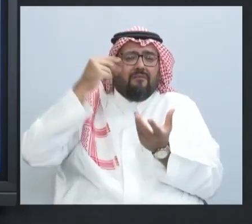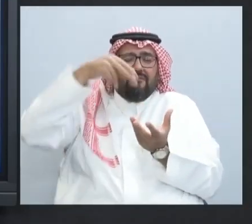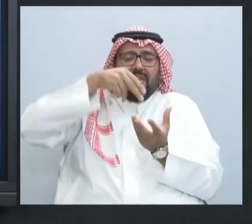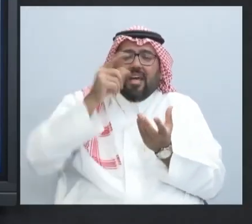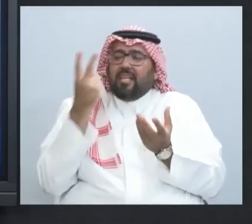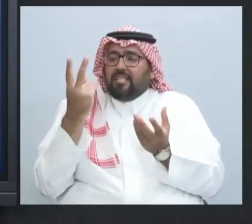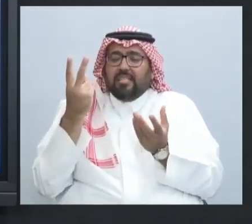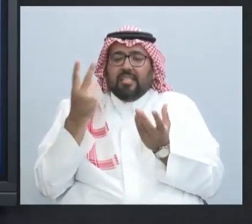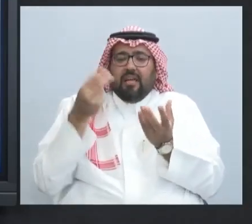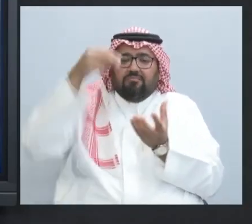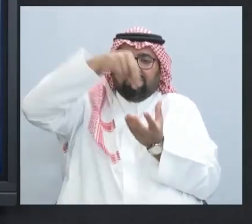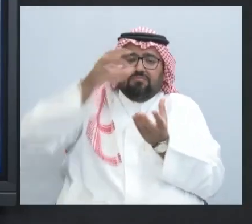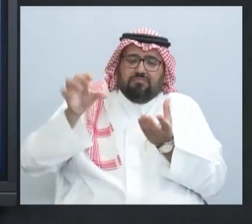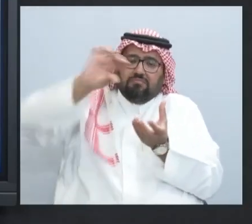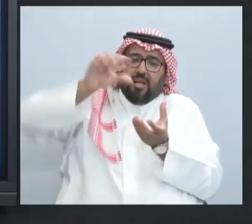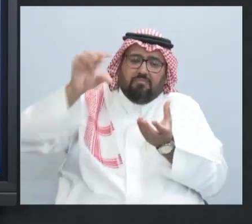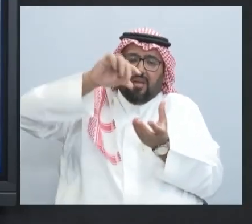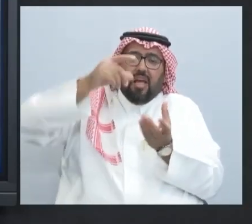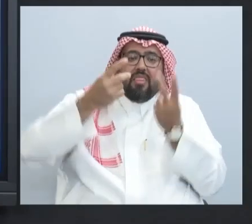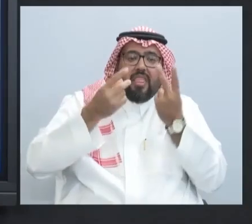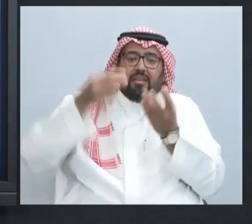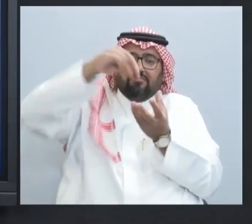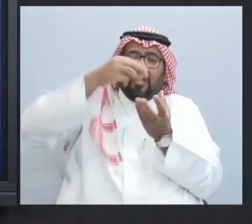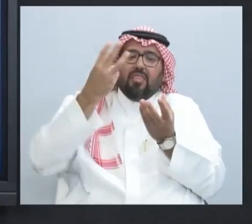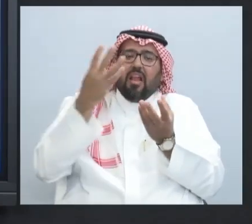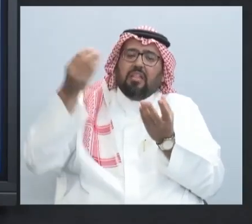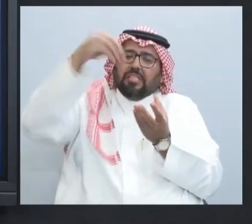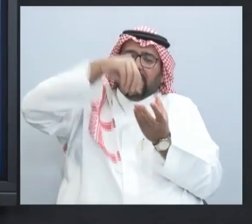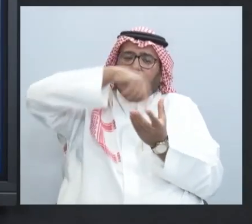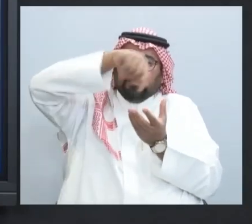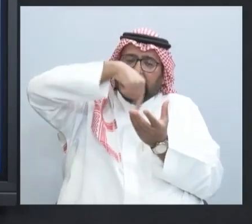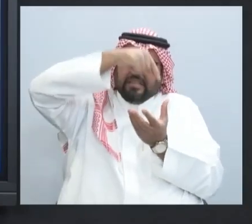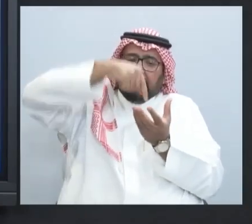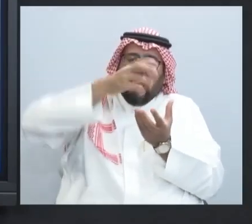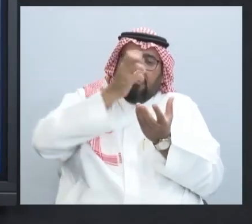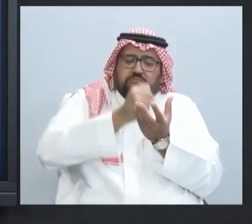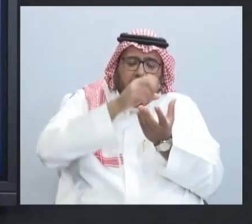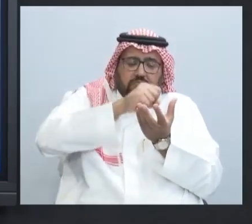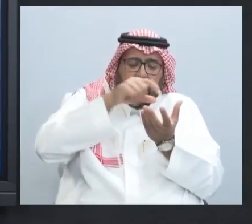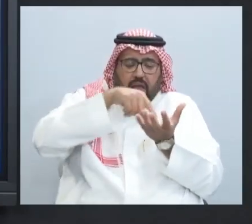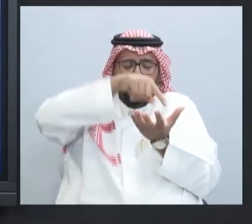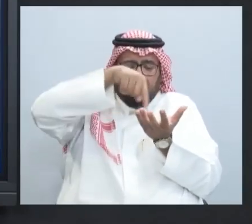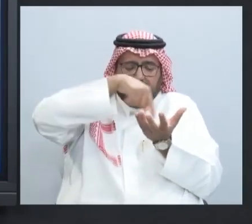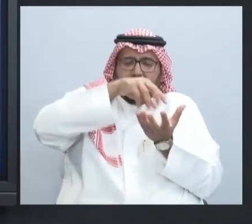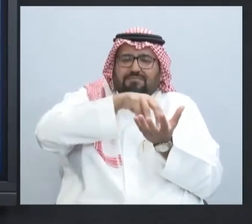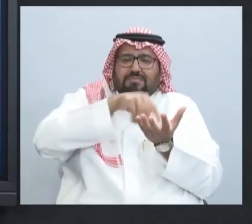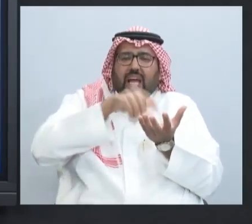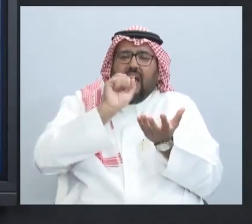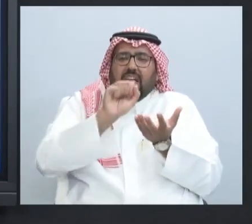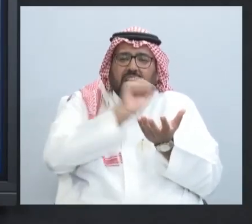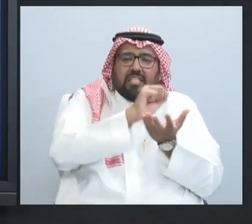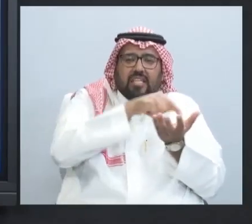مادتين او اكثر تمتزجان معا بحيث تحافظ كل ماده على